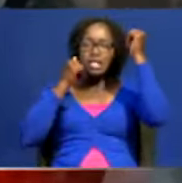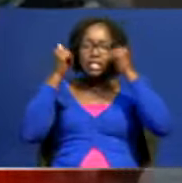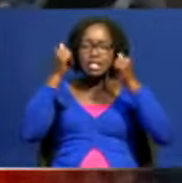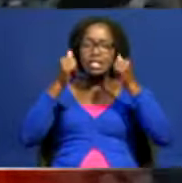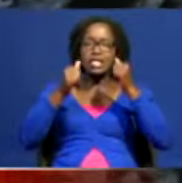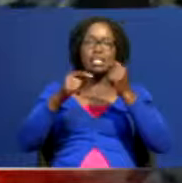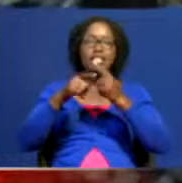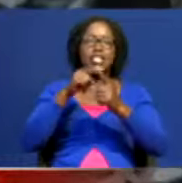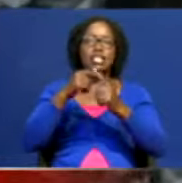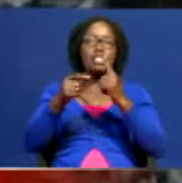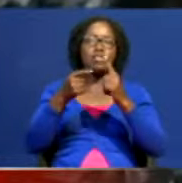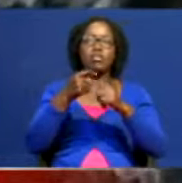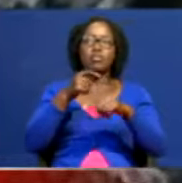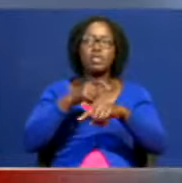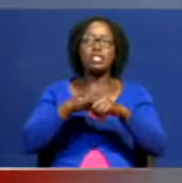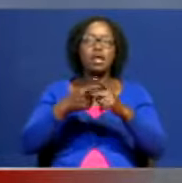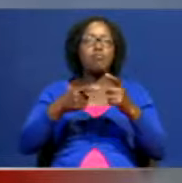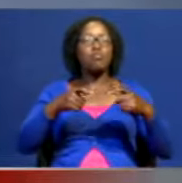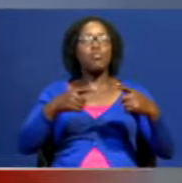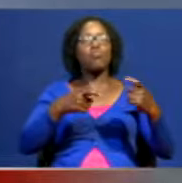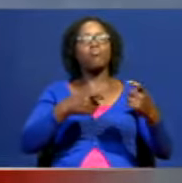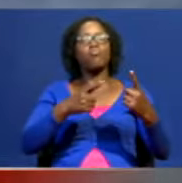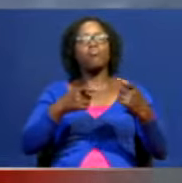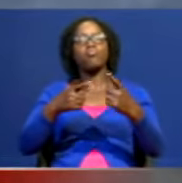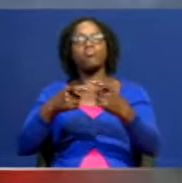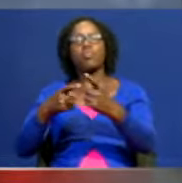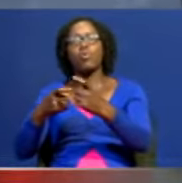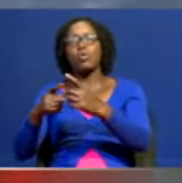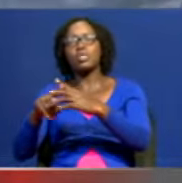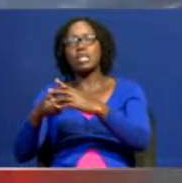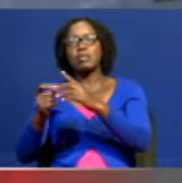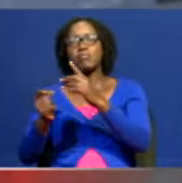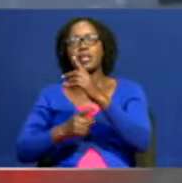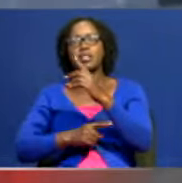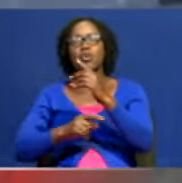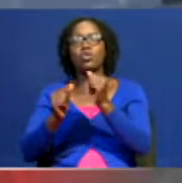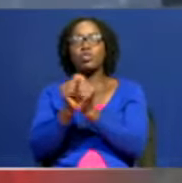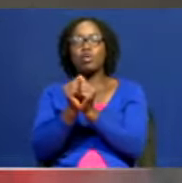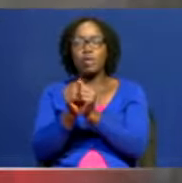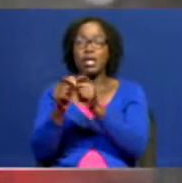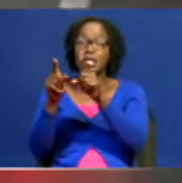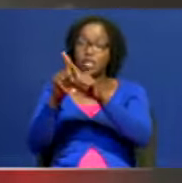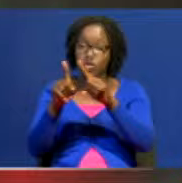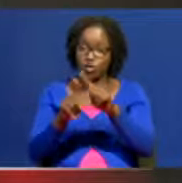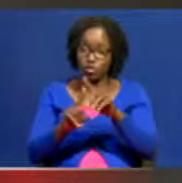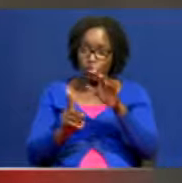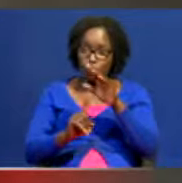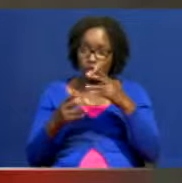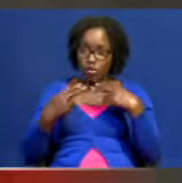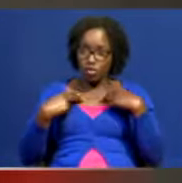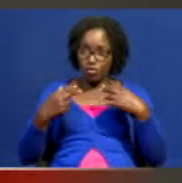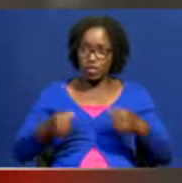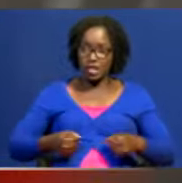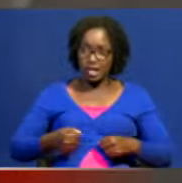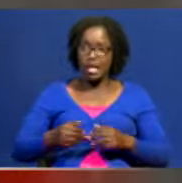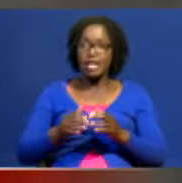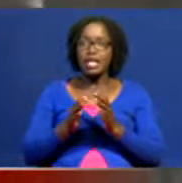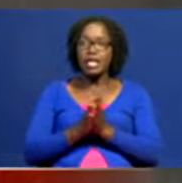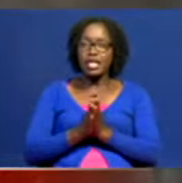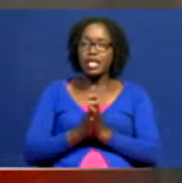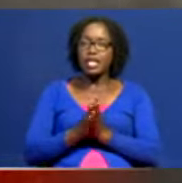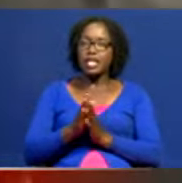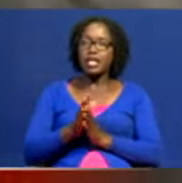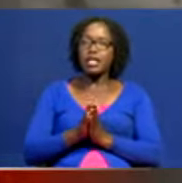waliouawa tangu vita hivyo vilipoanza tarehe 7 mwezi Oktoba. Wakati huo huo, wizara ya afya ya Palestina katika ukanda wa